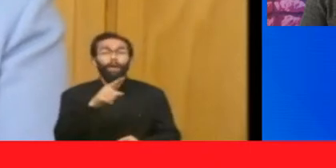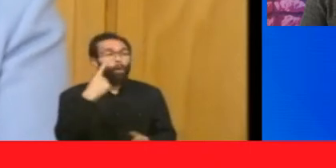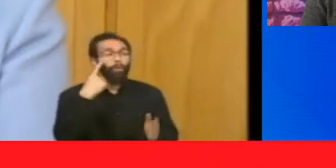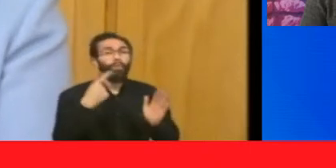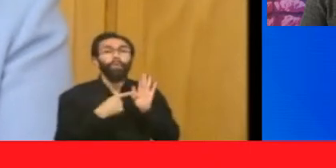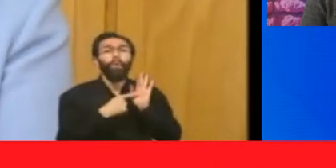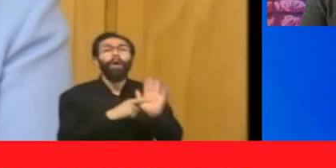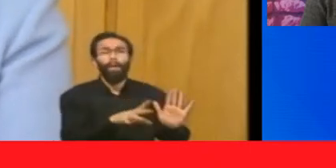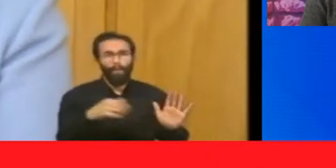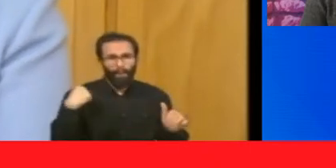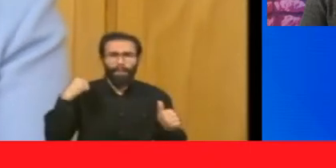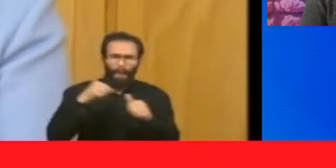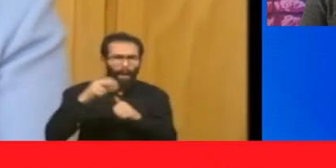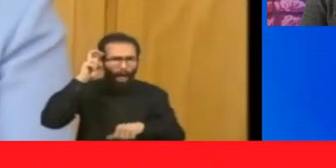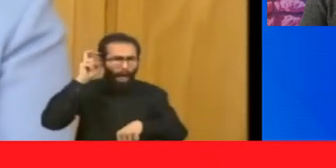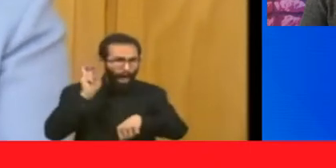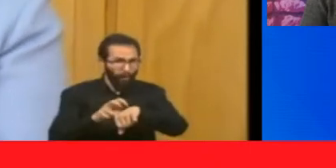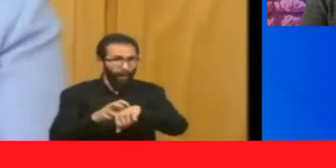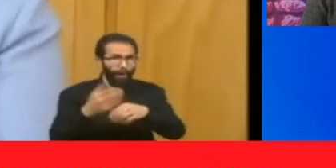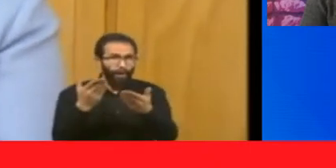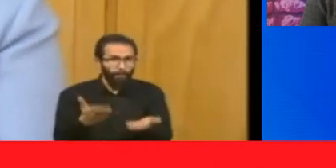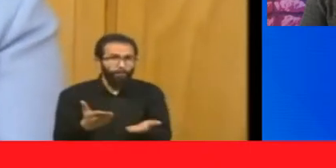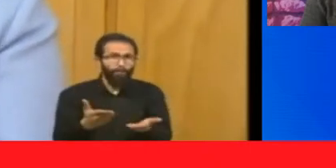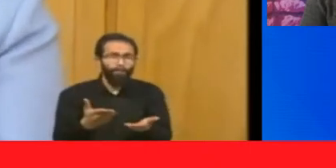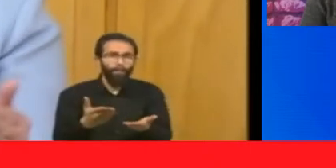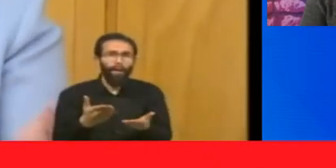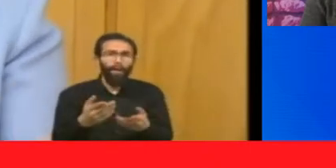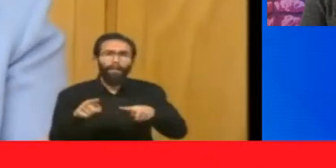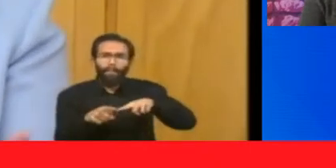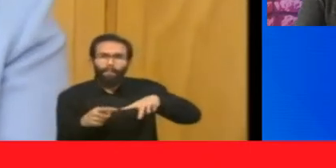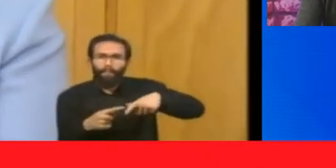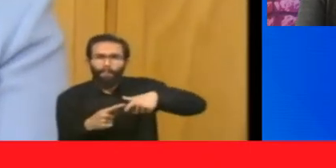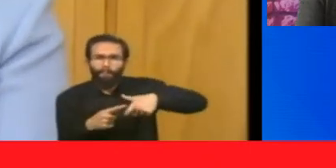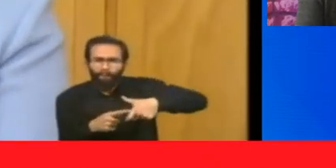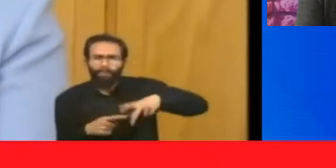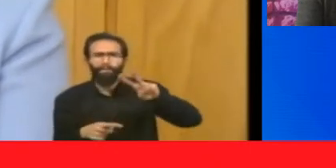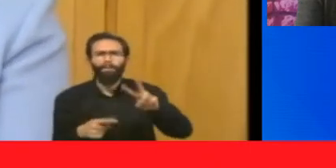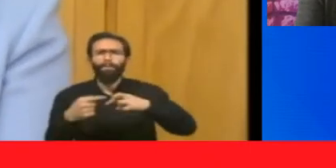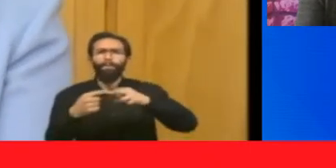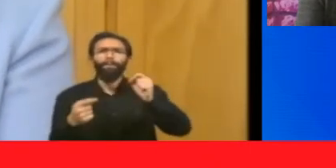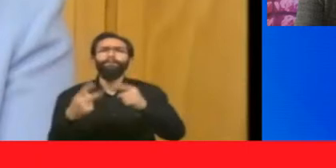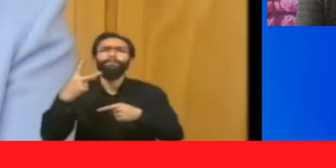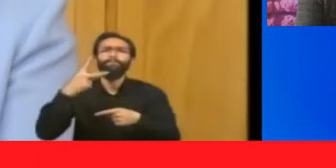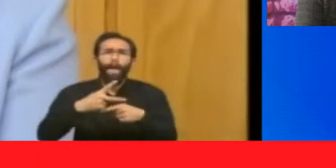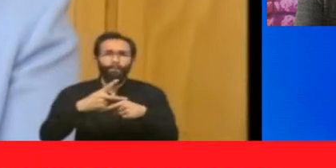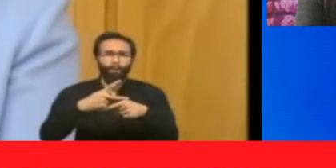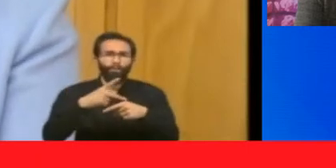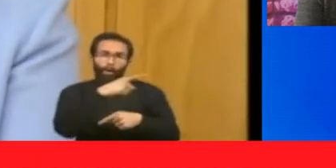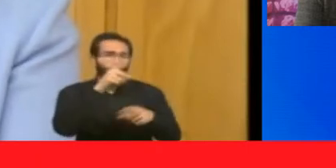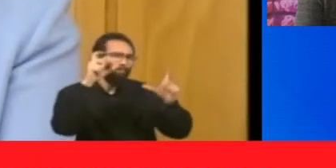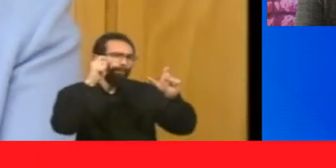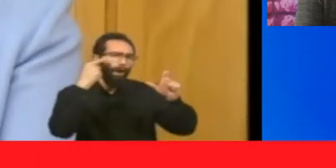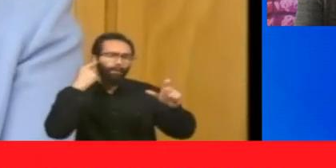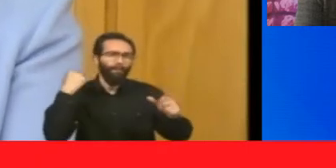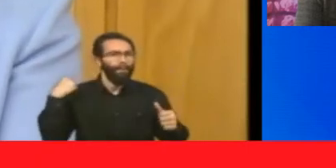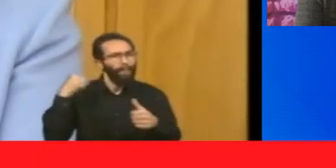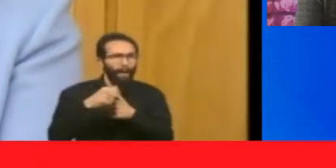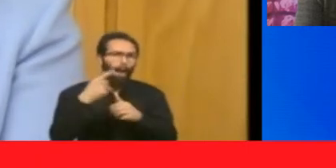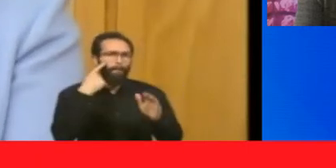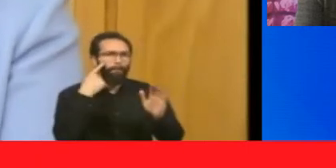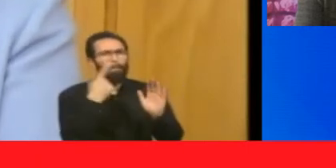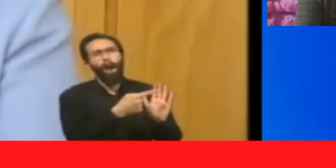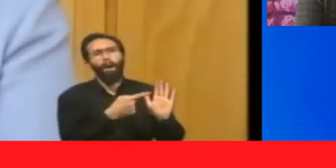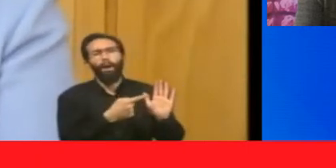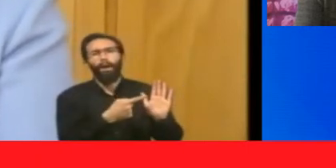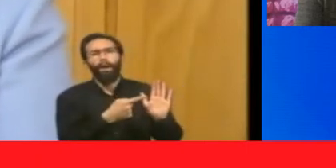size buradan hatırlatalım. Nevroza, nevroz fotoğraflarına bir kez daha bakın diyoruz.